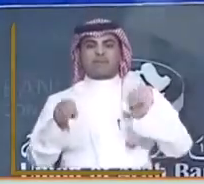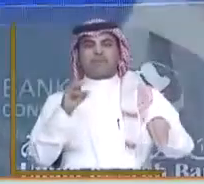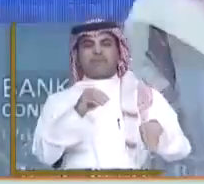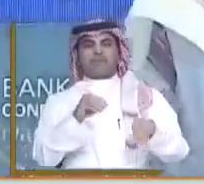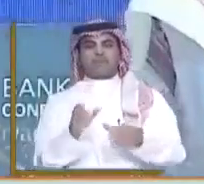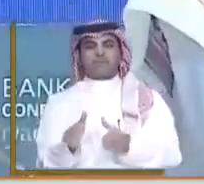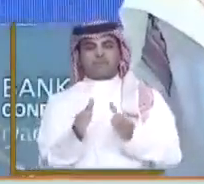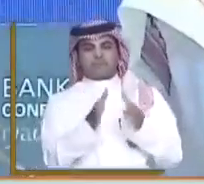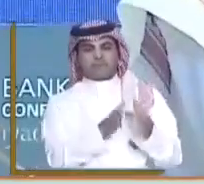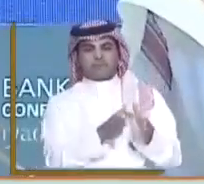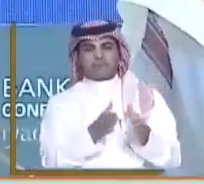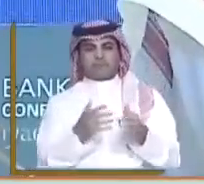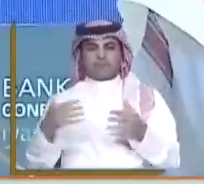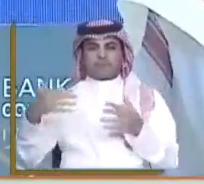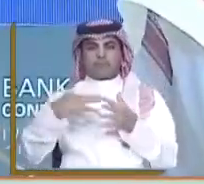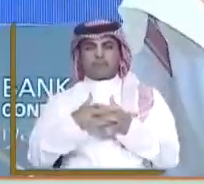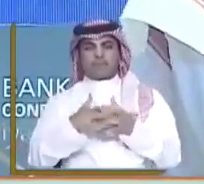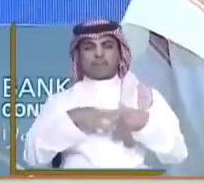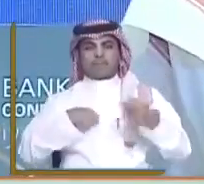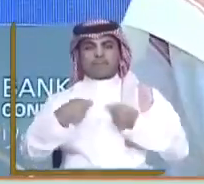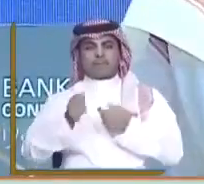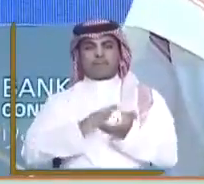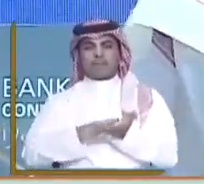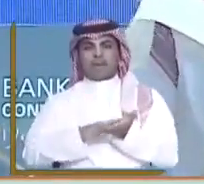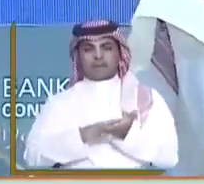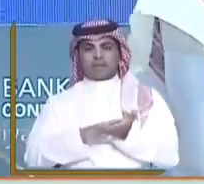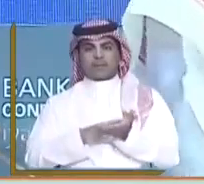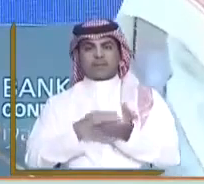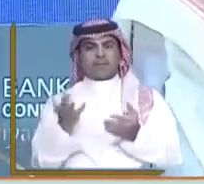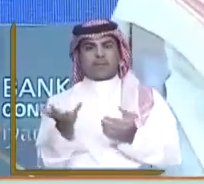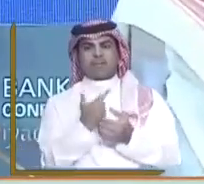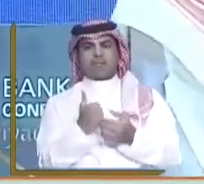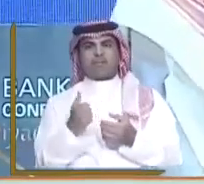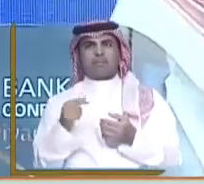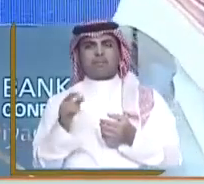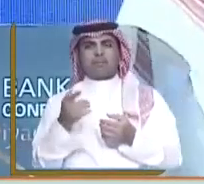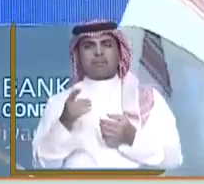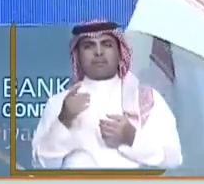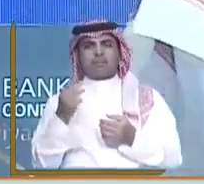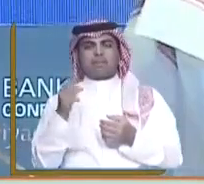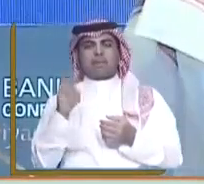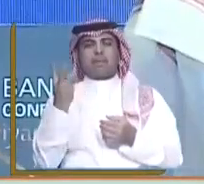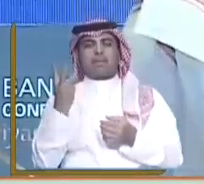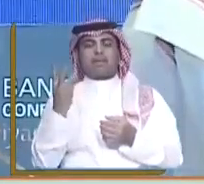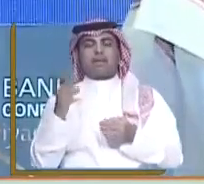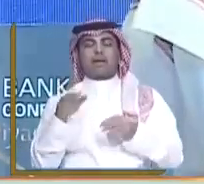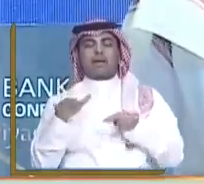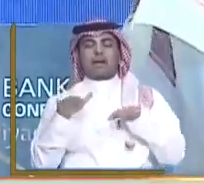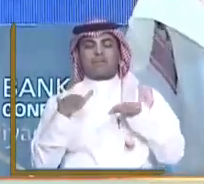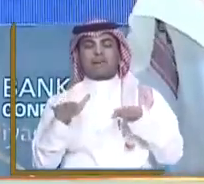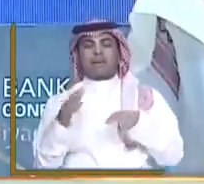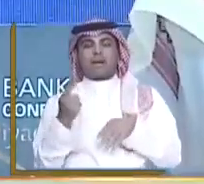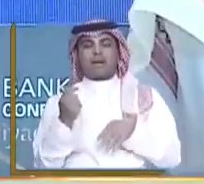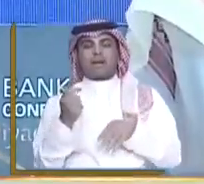وكذلك المساهمه في الناتج المحلي بمقدار يتجاوز 13 مليار ريال